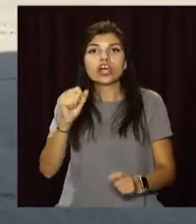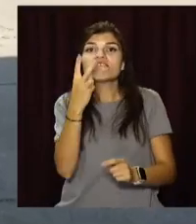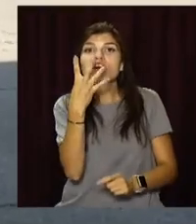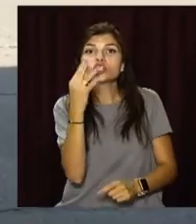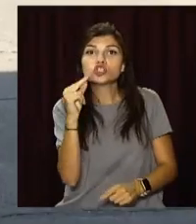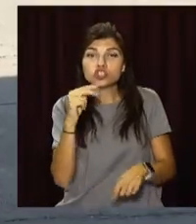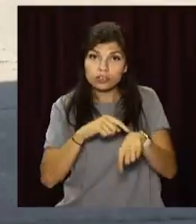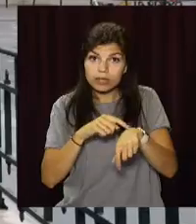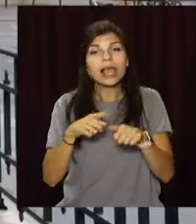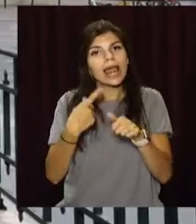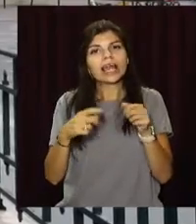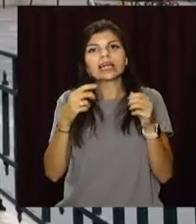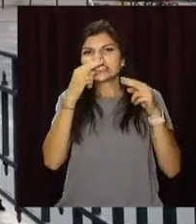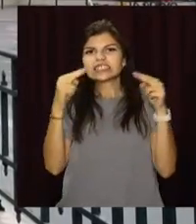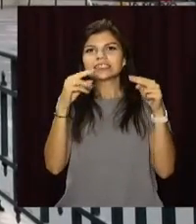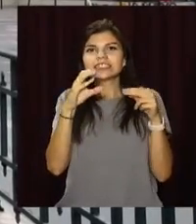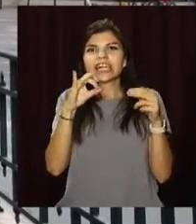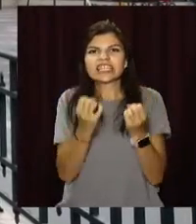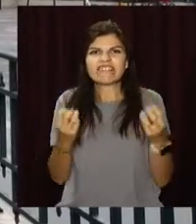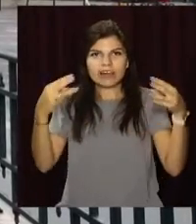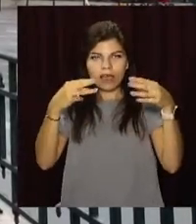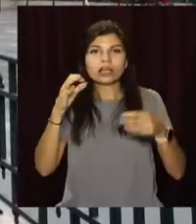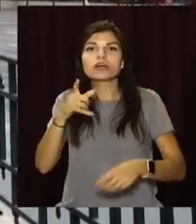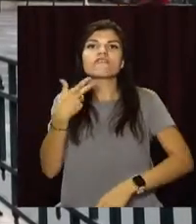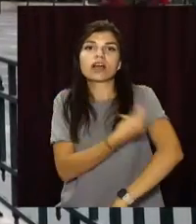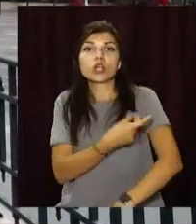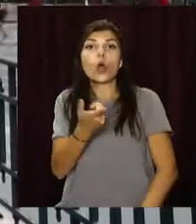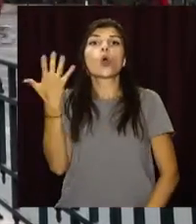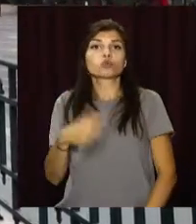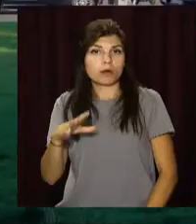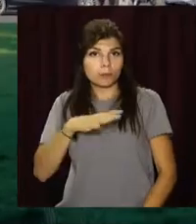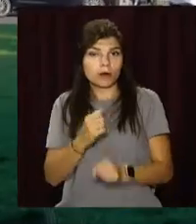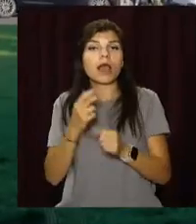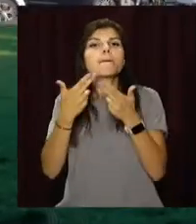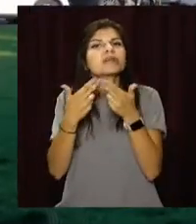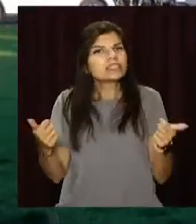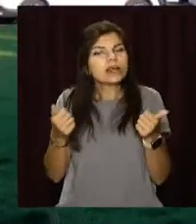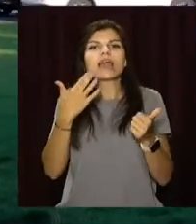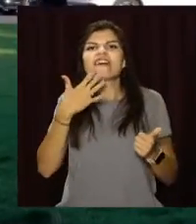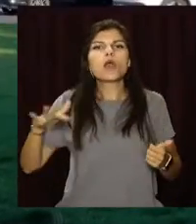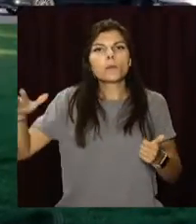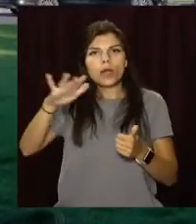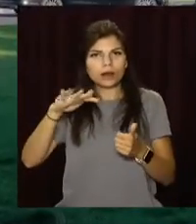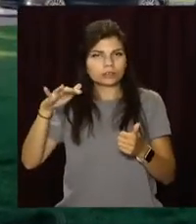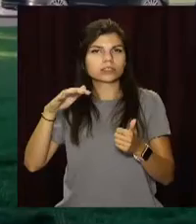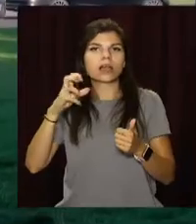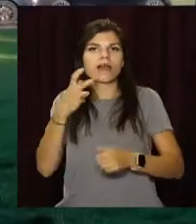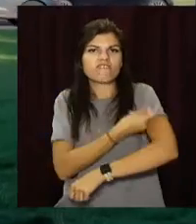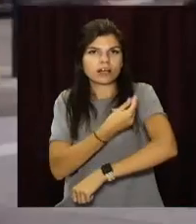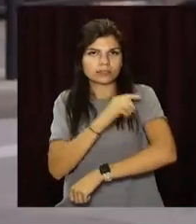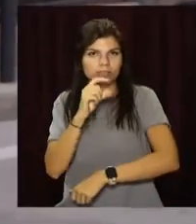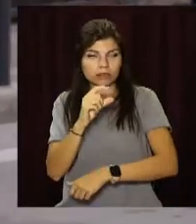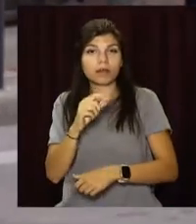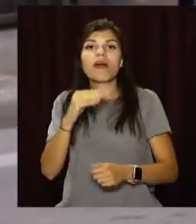до в'їзду. Або сертифікат про імунізацію однієї з вакцин, визнаних Європейським агентством лікарських засобів. У